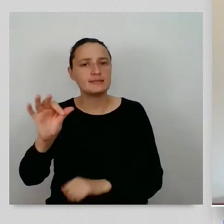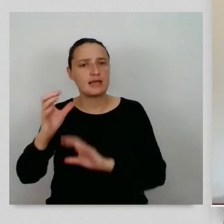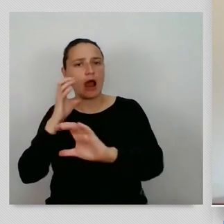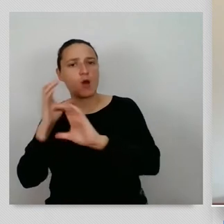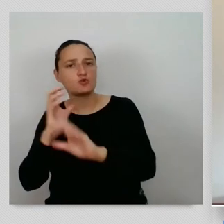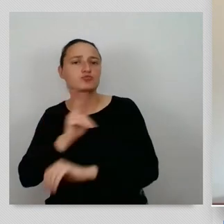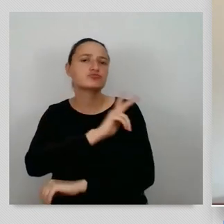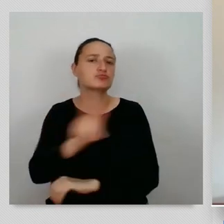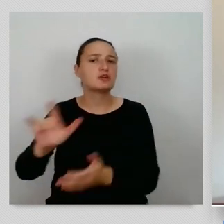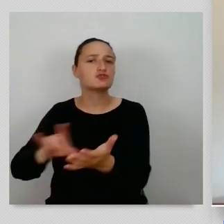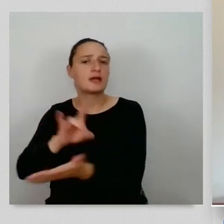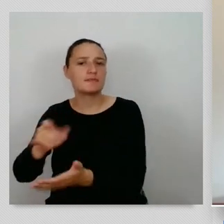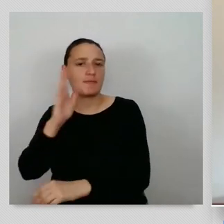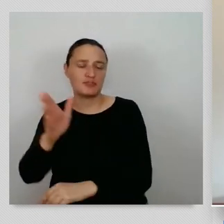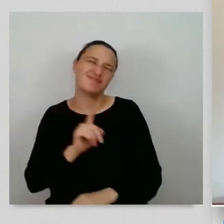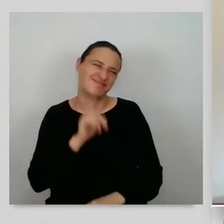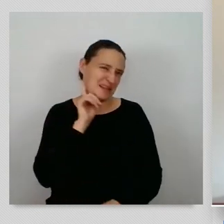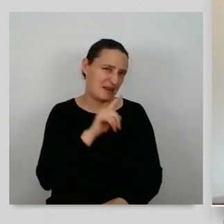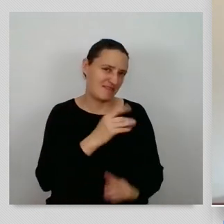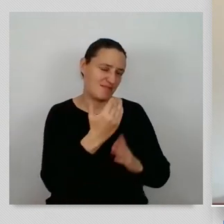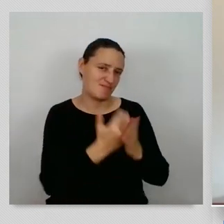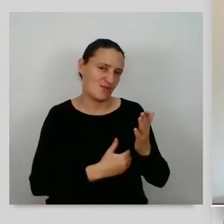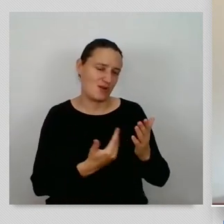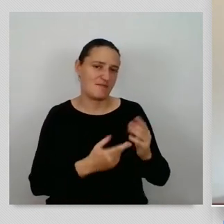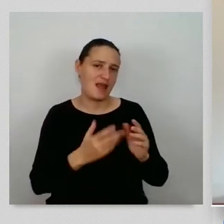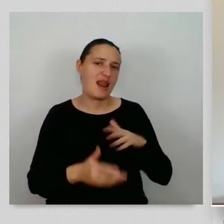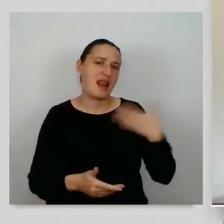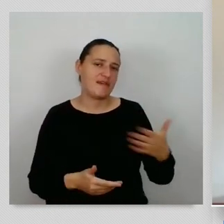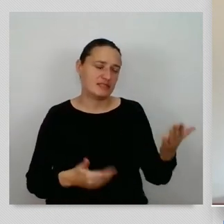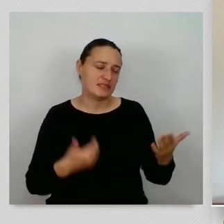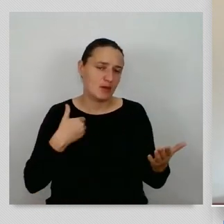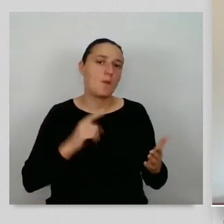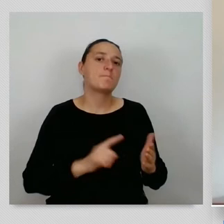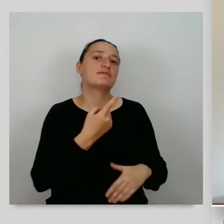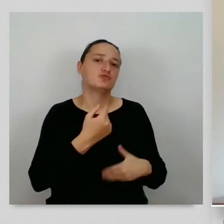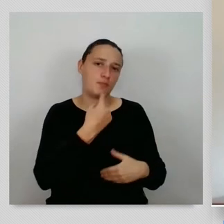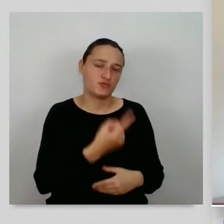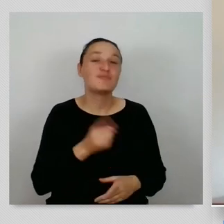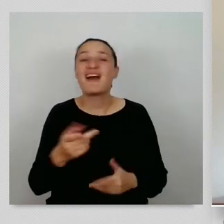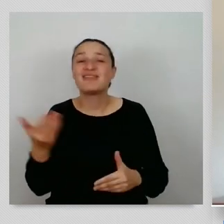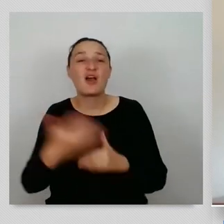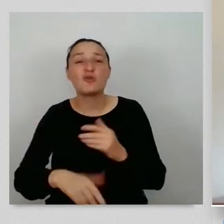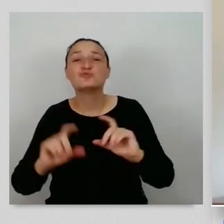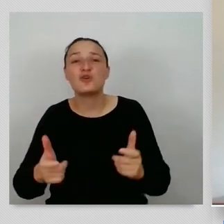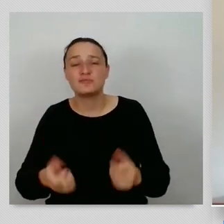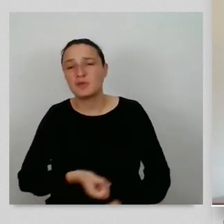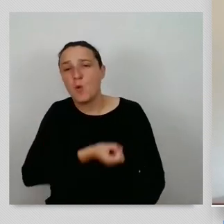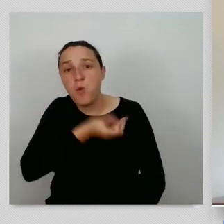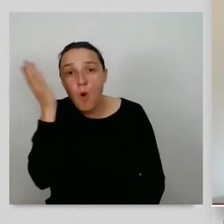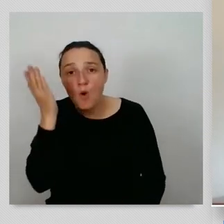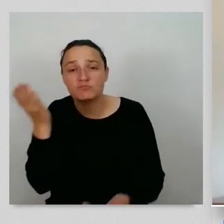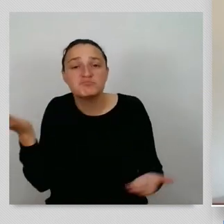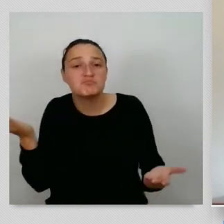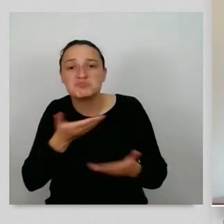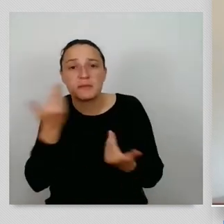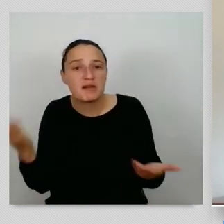naprawdę projekt lewicy, bo my o tym pierwsi powiedzieliśmy. No i niestety skończyło się na niczym. Tak nie może być, bo tak nie